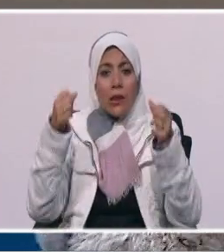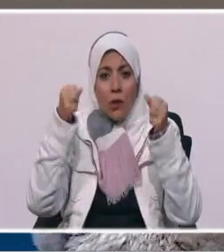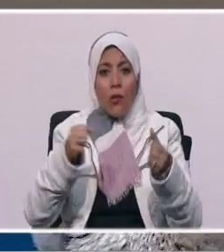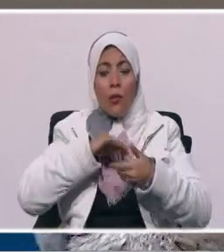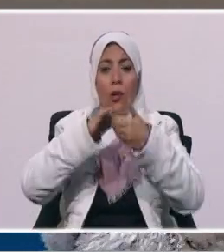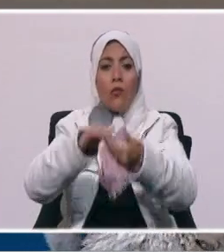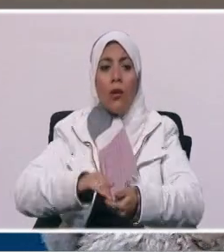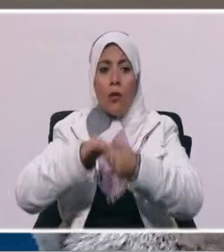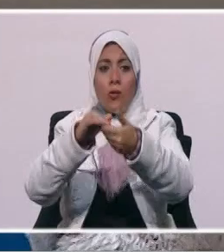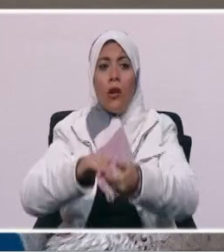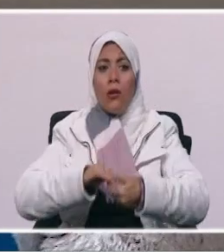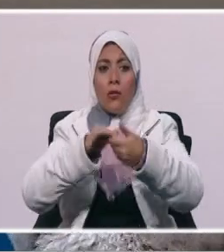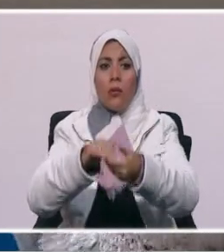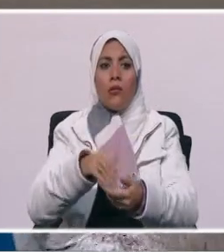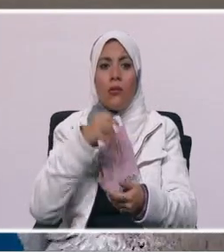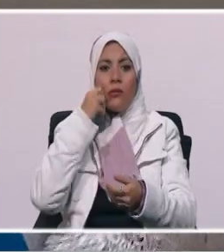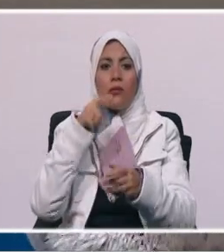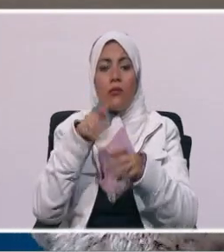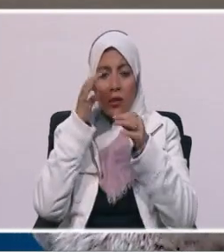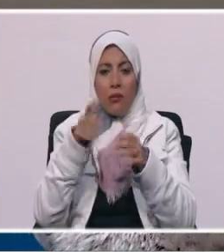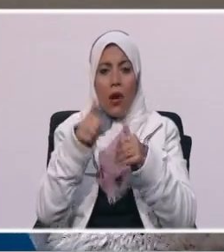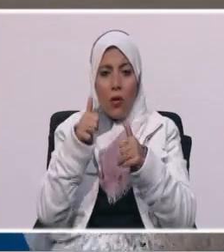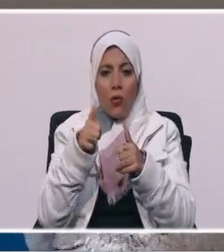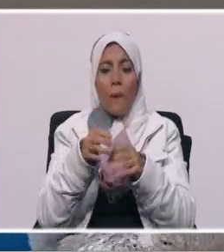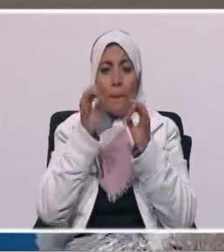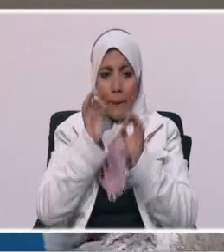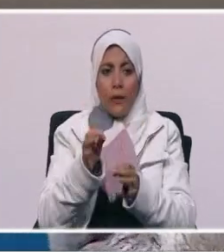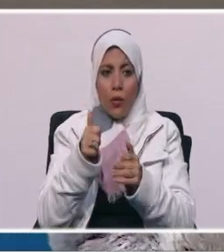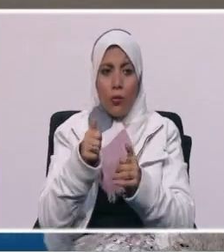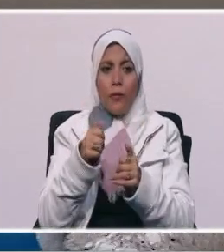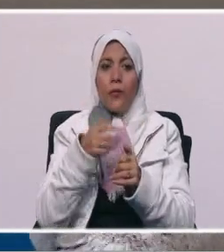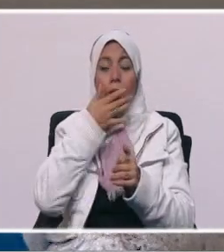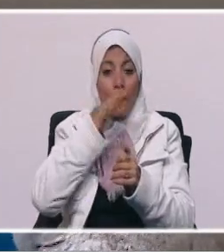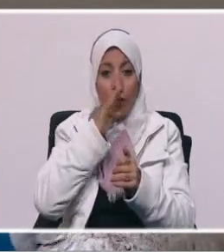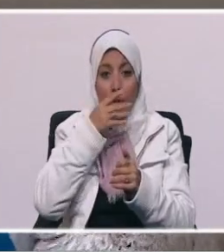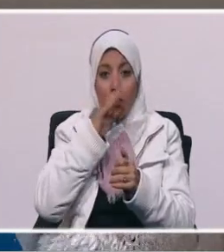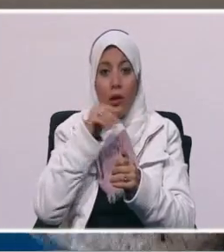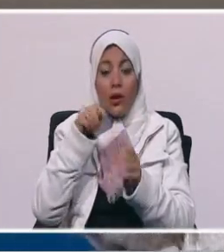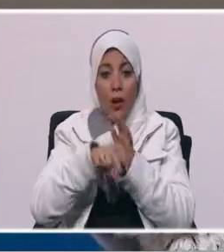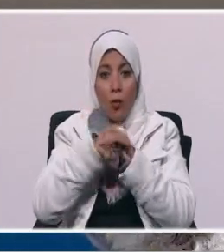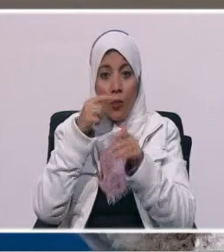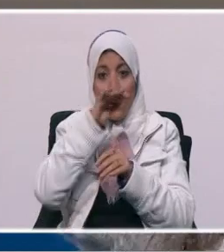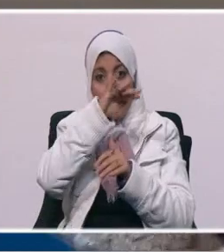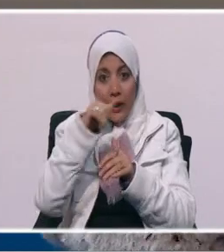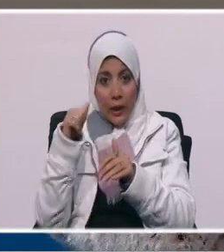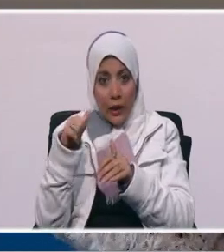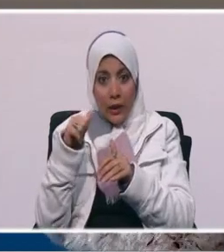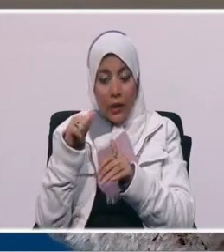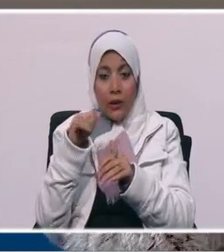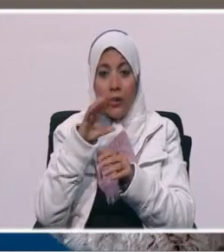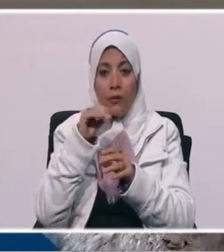انه ده هيوقف لي، وفعلا والحمد لله بدليل ان انا اول ما رجعت في